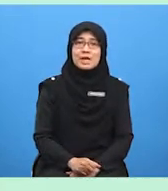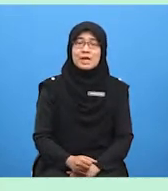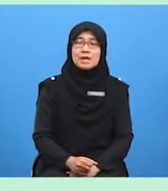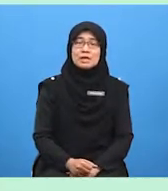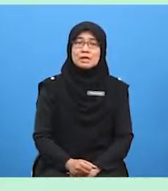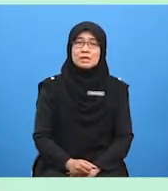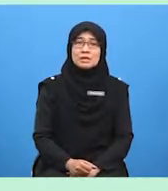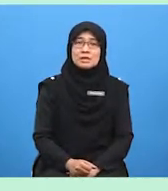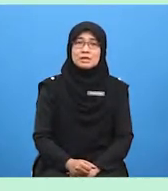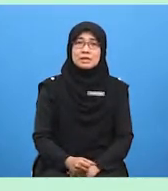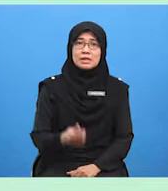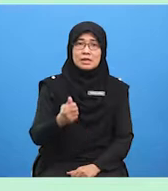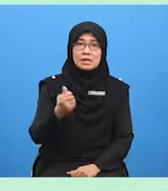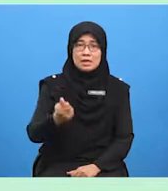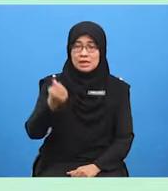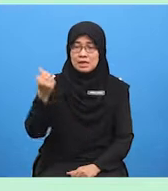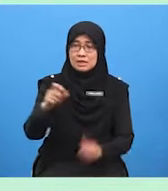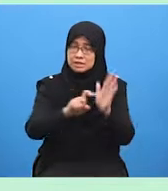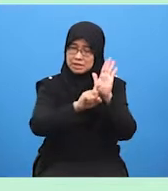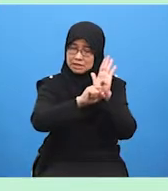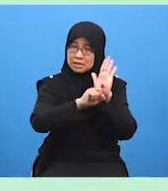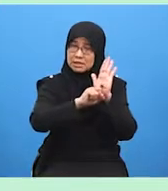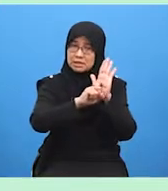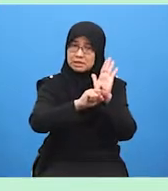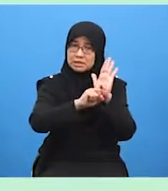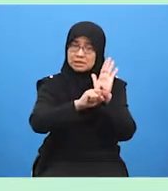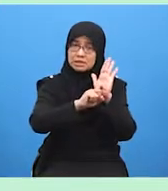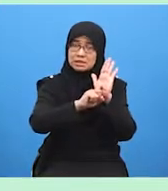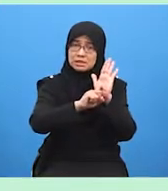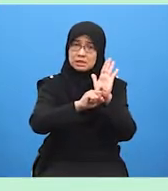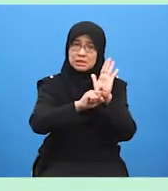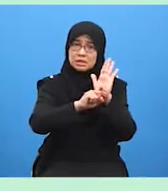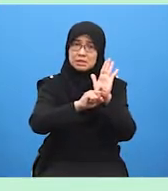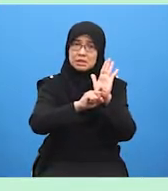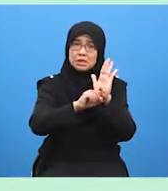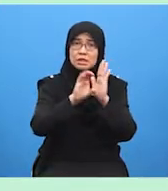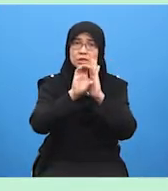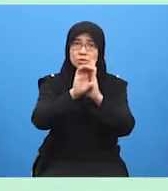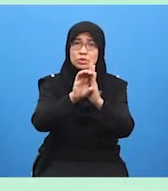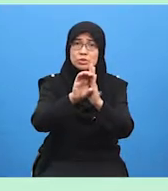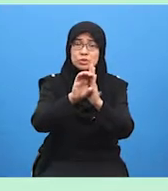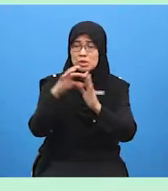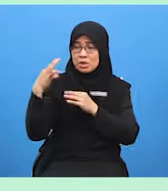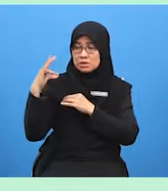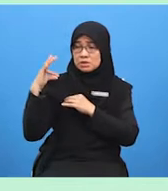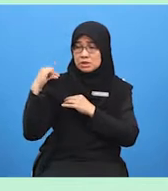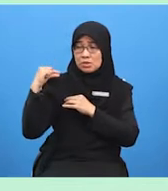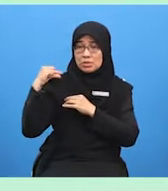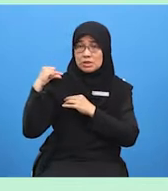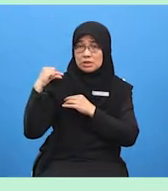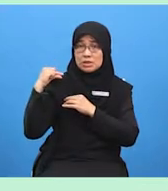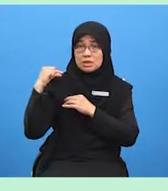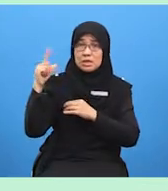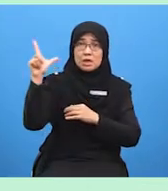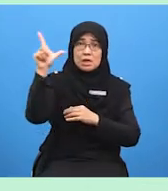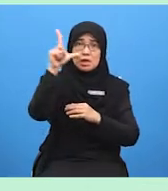Seterusnya ialah alatan menanda. Alatan menanda seperti jarum peniti, kapur